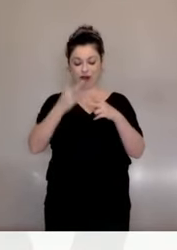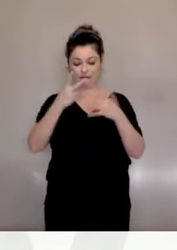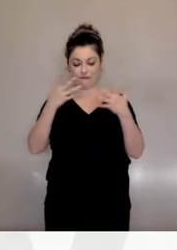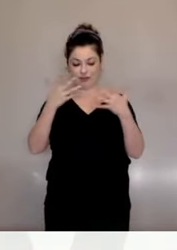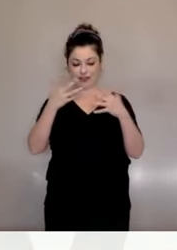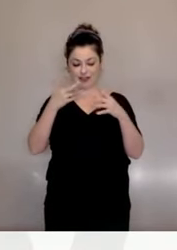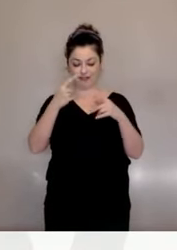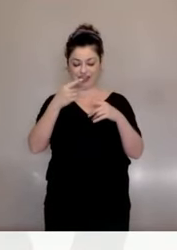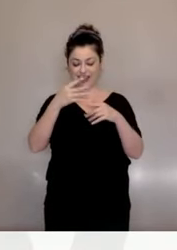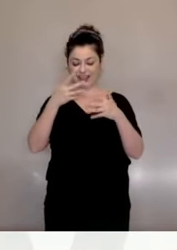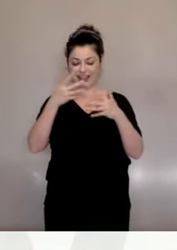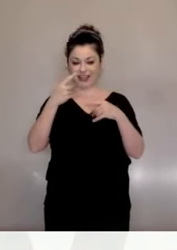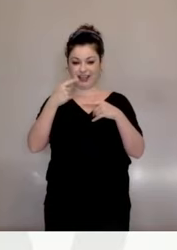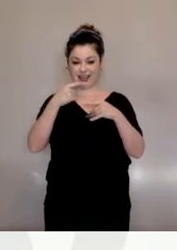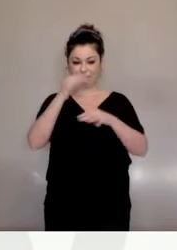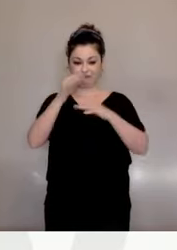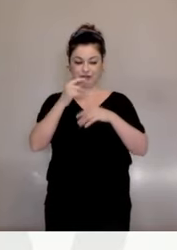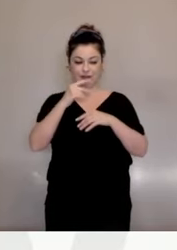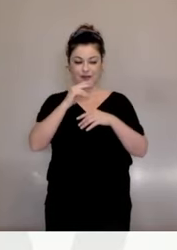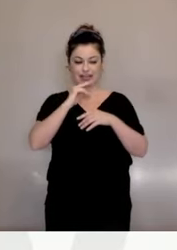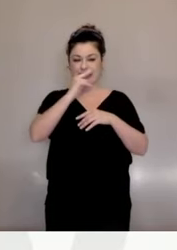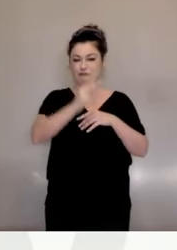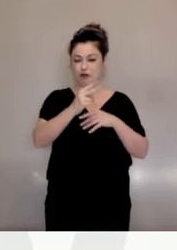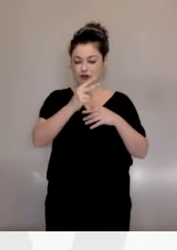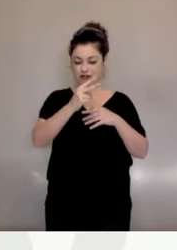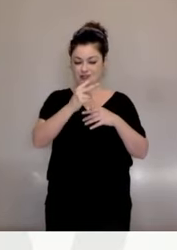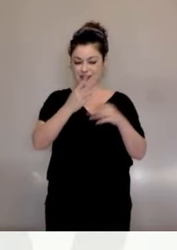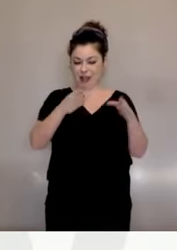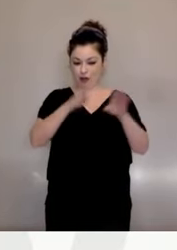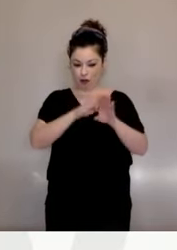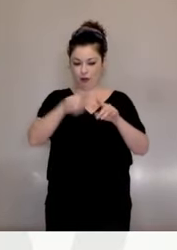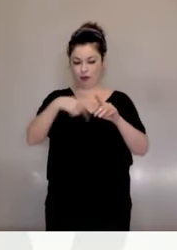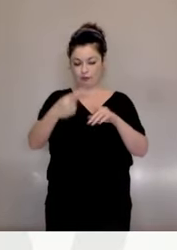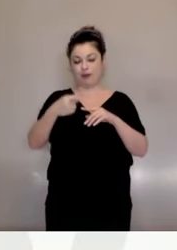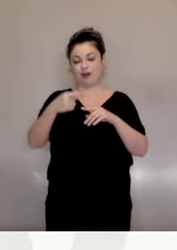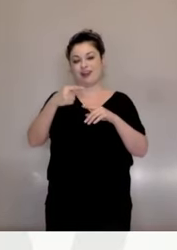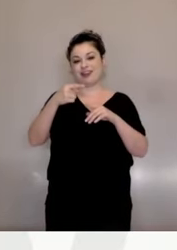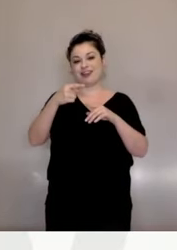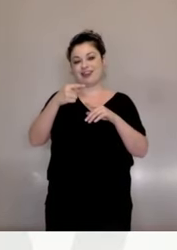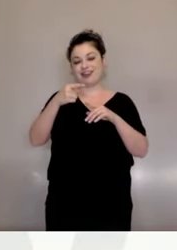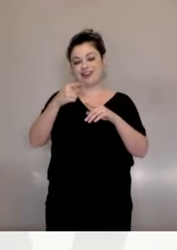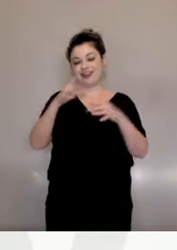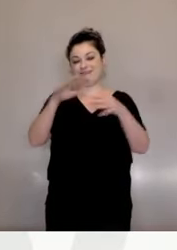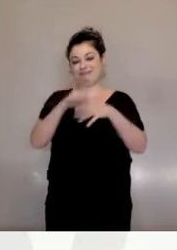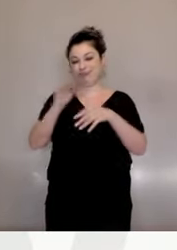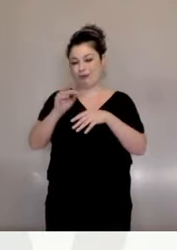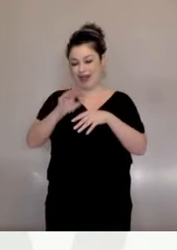finisco la risposta e poi rivendiamo alla sua domanda.